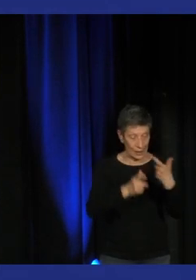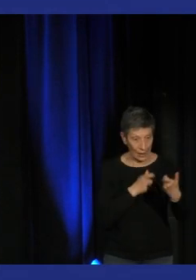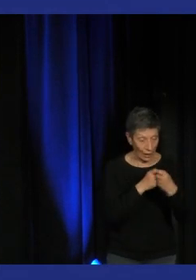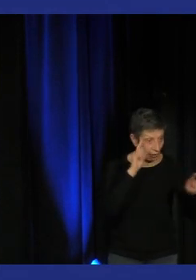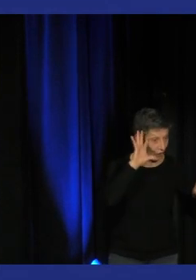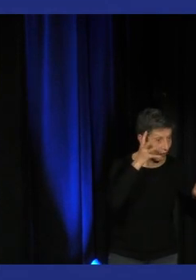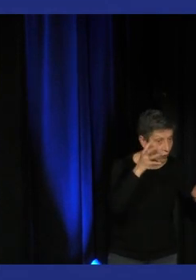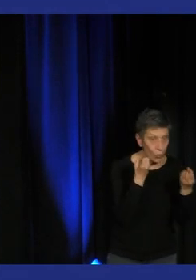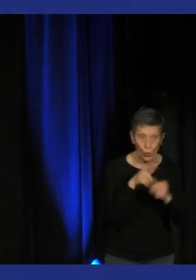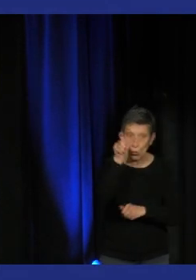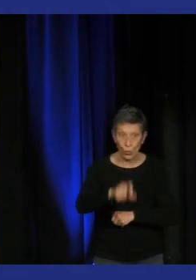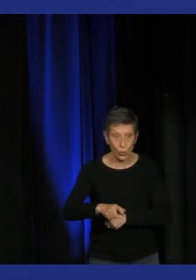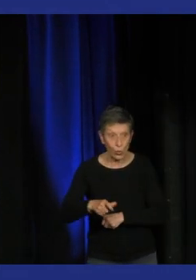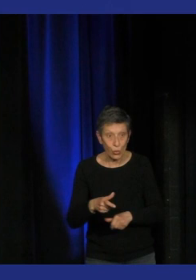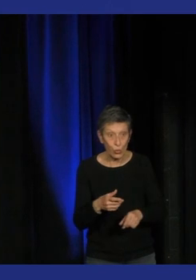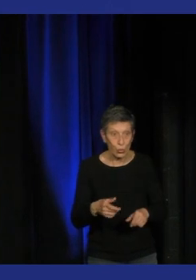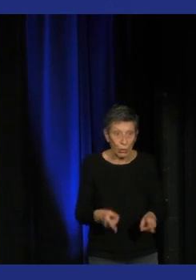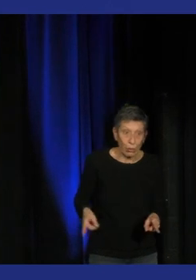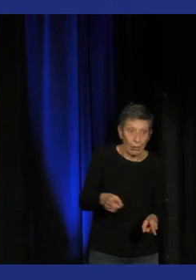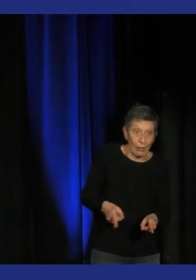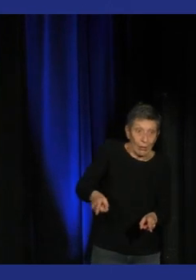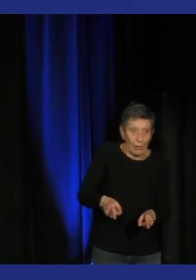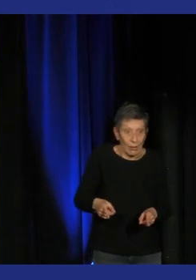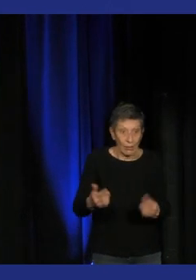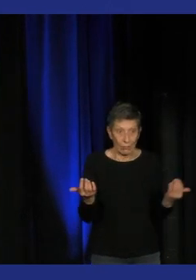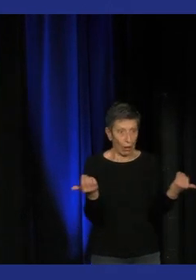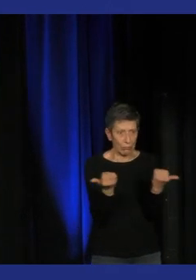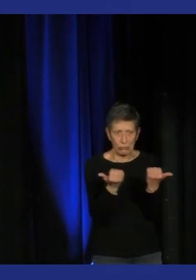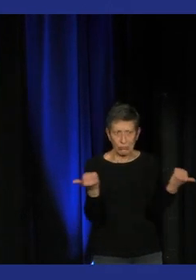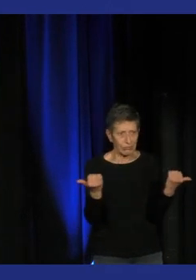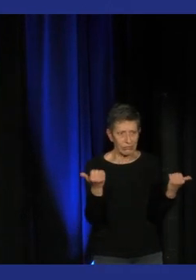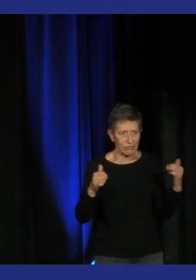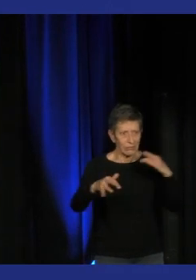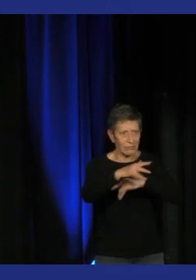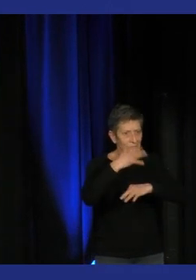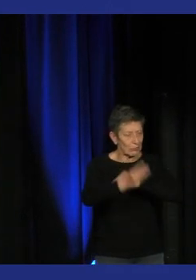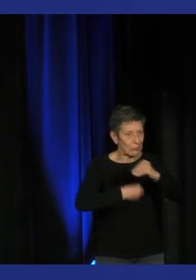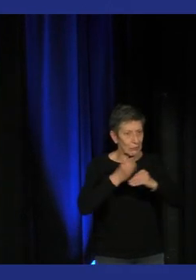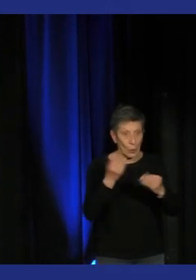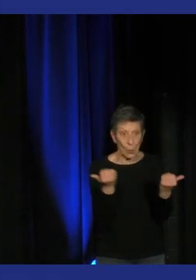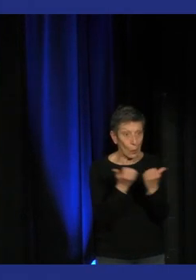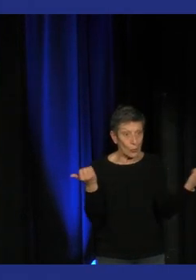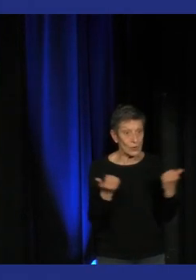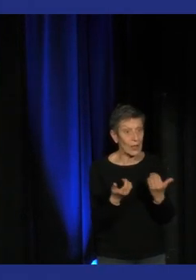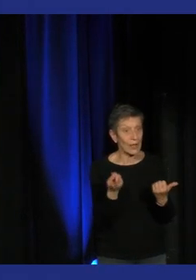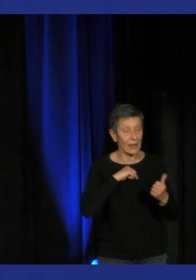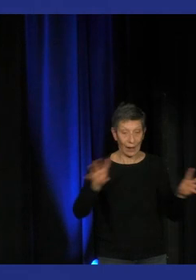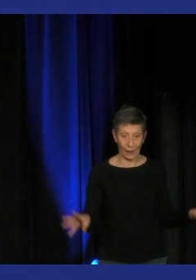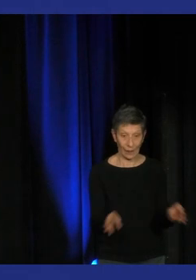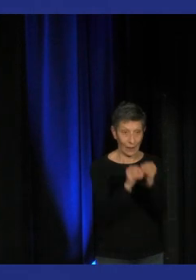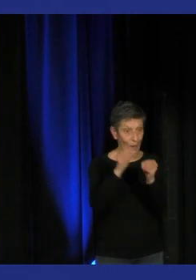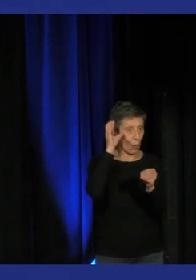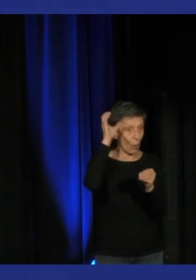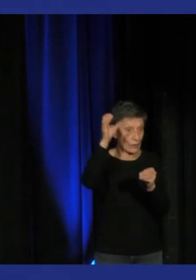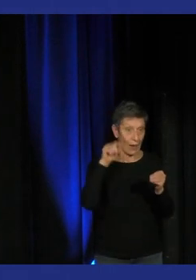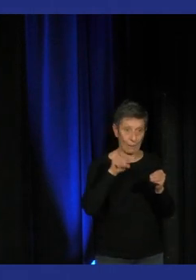C'était deux choses qui étaient des univers radicalement opposés. Le fait que nous utilisions un concept qui